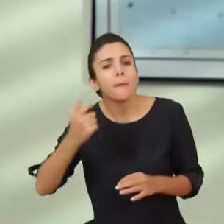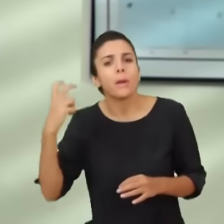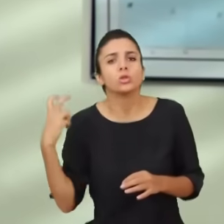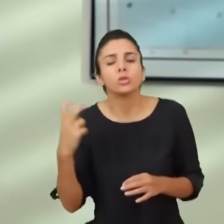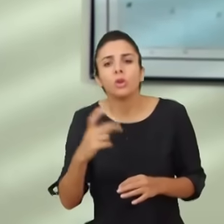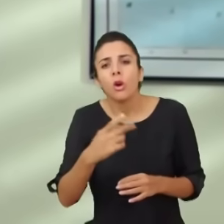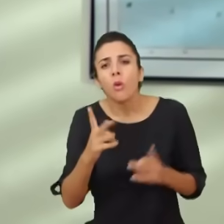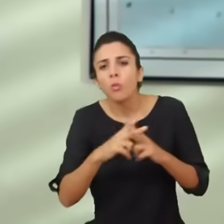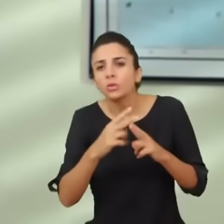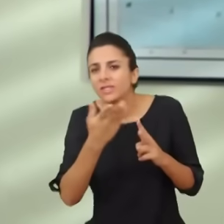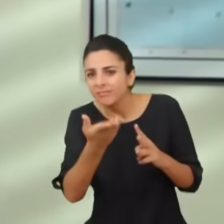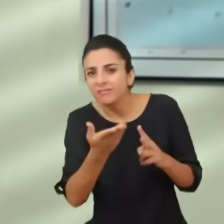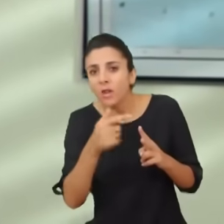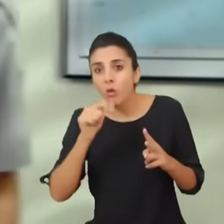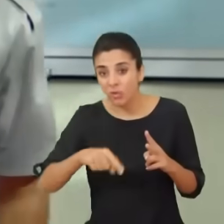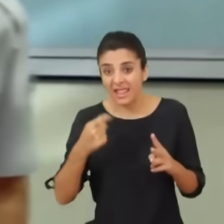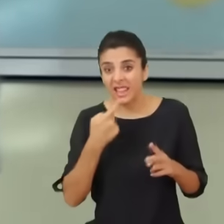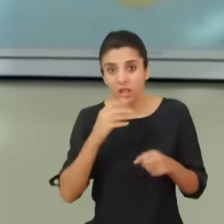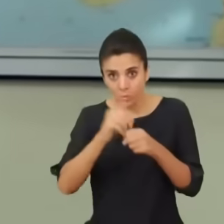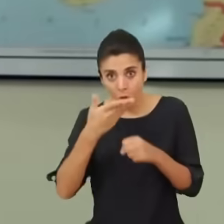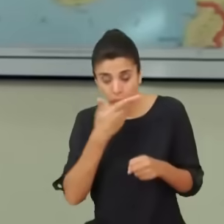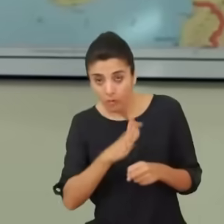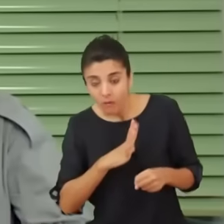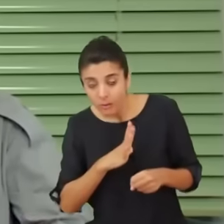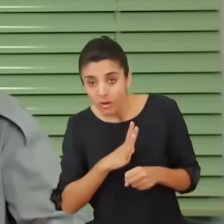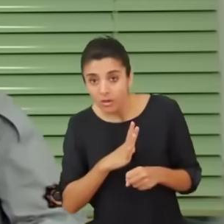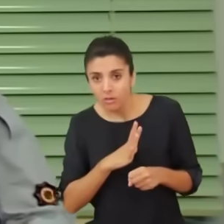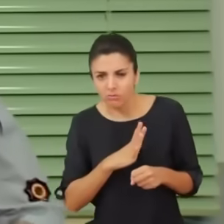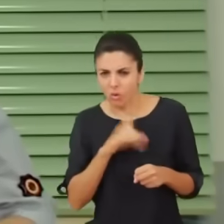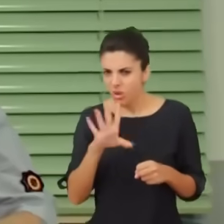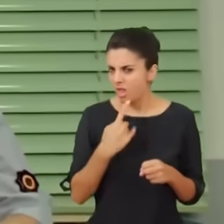Rıza duraksayıp sinirle kaşlarını çattı. Bu ne böyle?